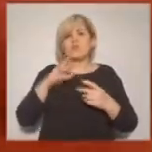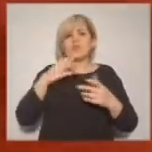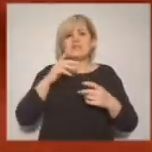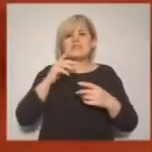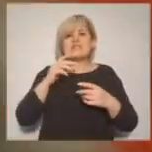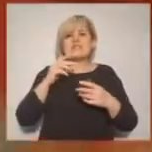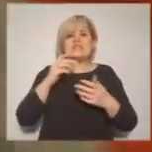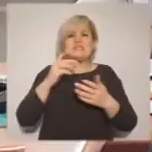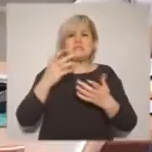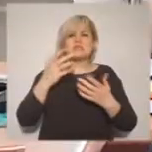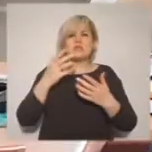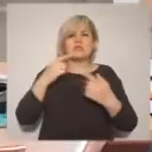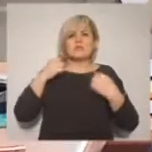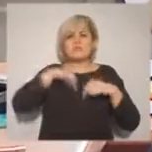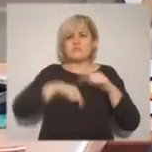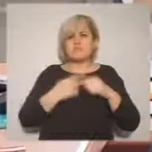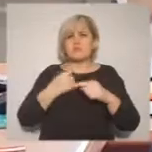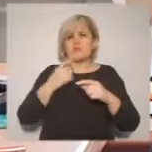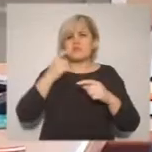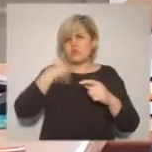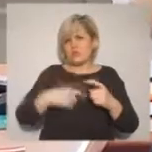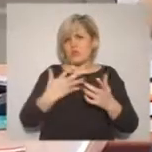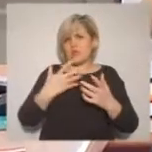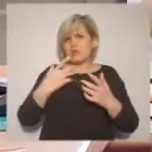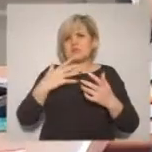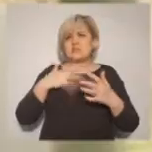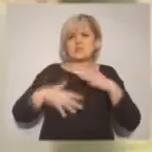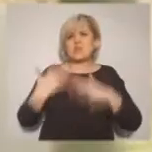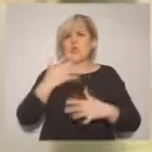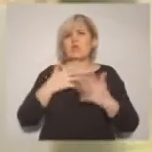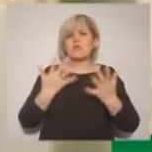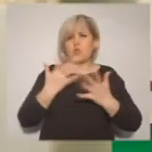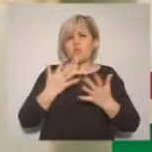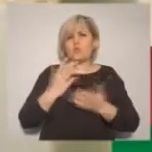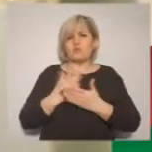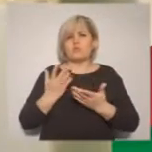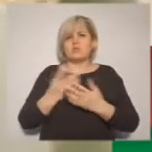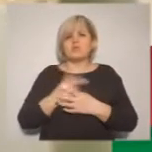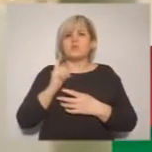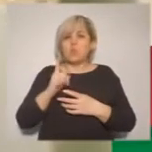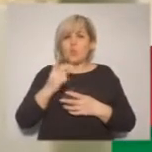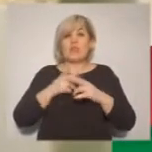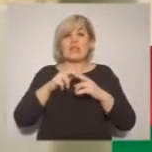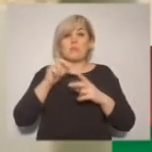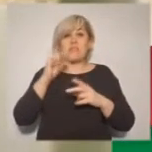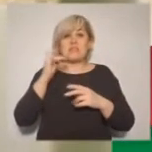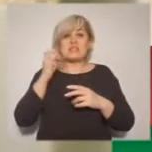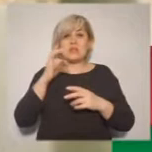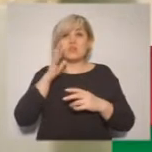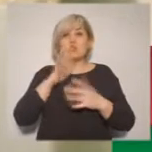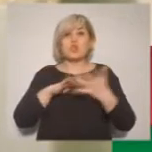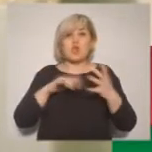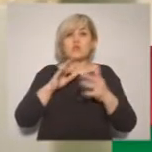состояния пациента, лечение проводят либо в стационаре, либо амбулаторно. Но если пациент будет дальше продолжать употреблять рыбу семейства